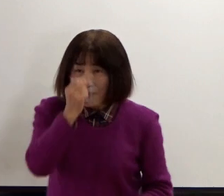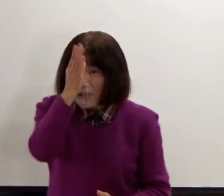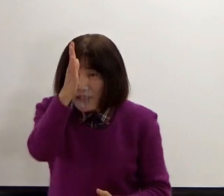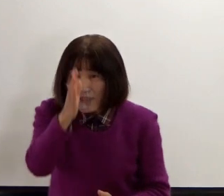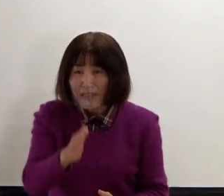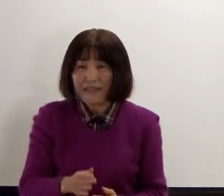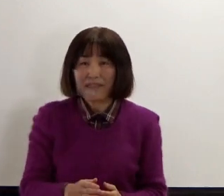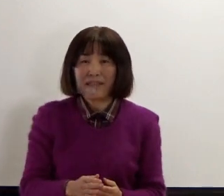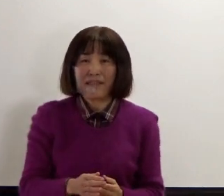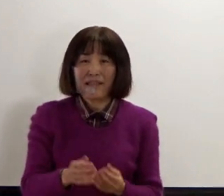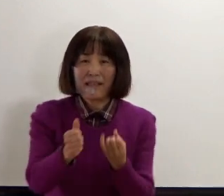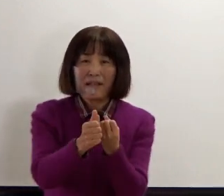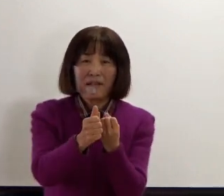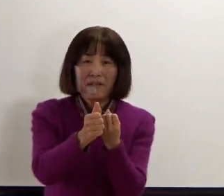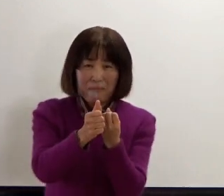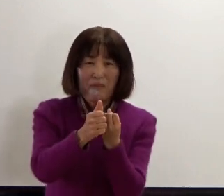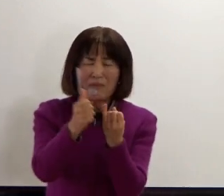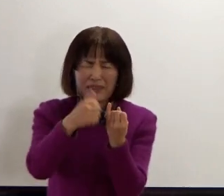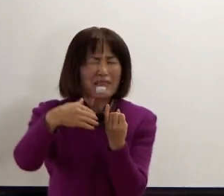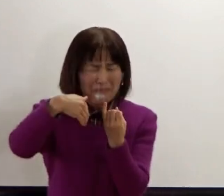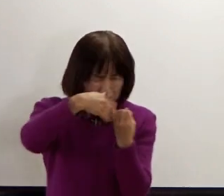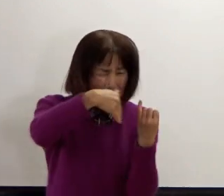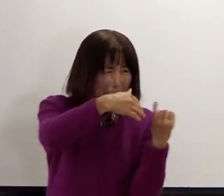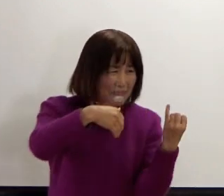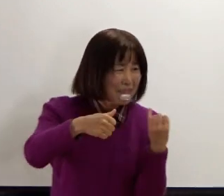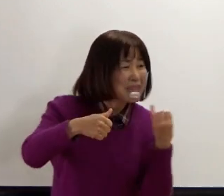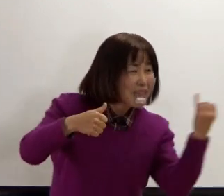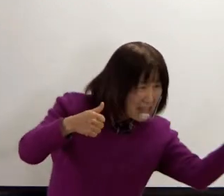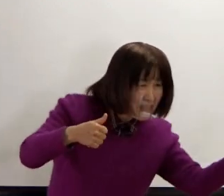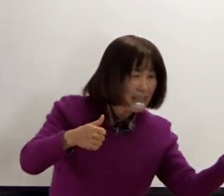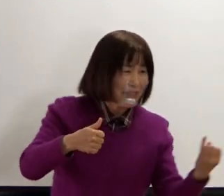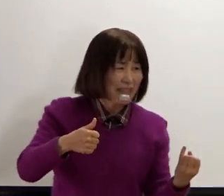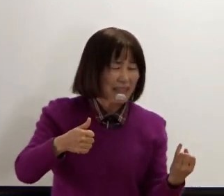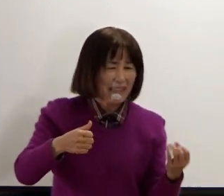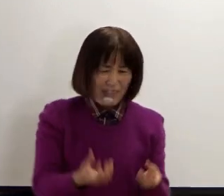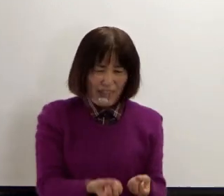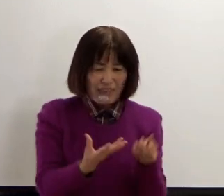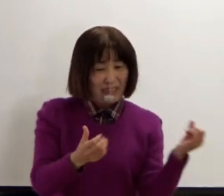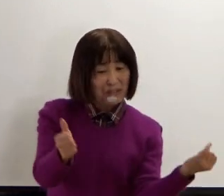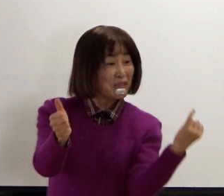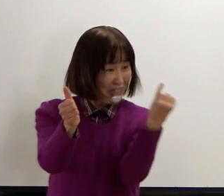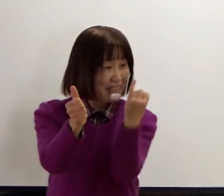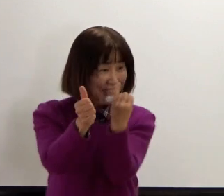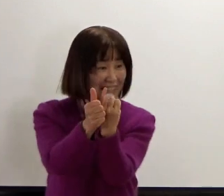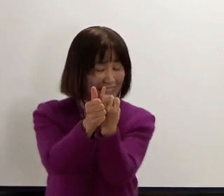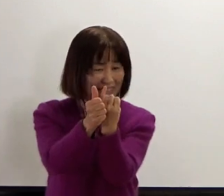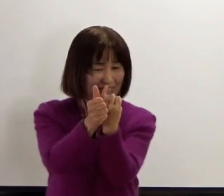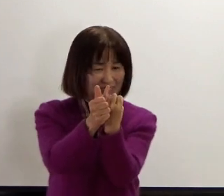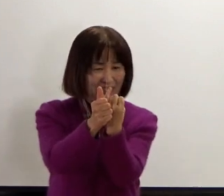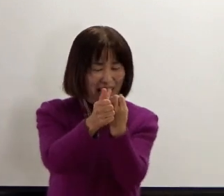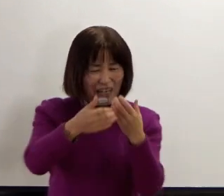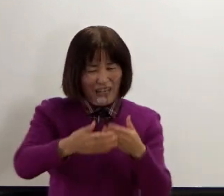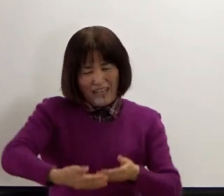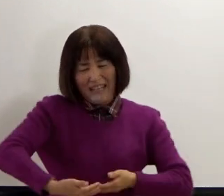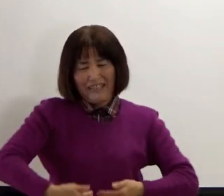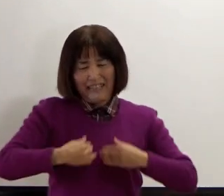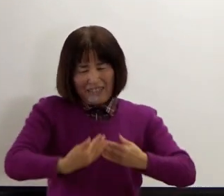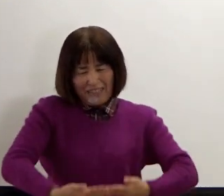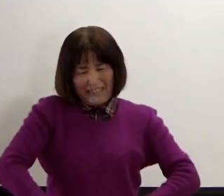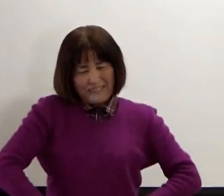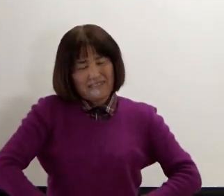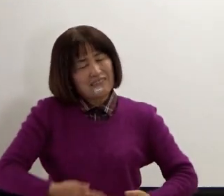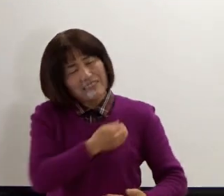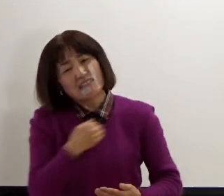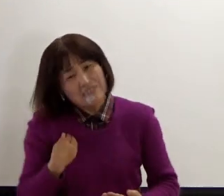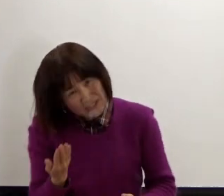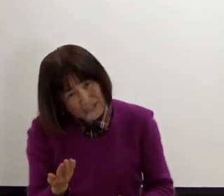カリアはそれを聞かなかった。そういうこの長い長いこう二人の葛藤の末に、神様が彼らに子